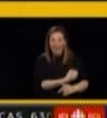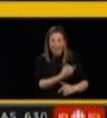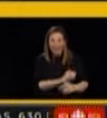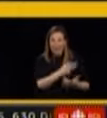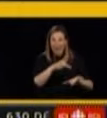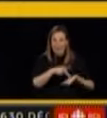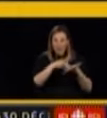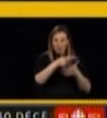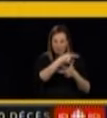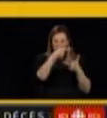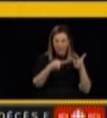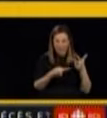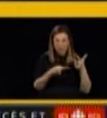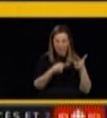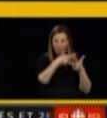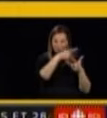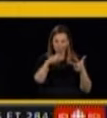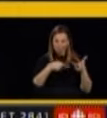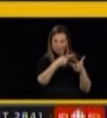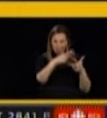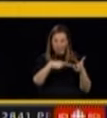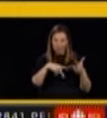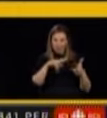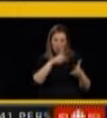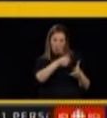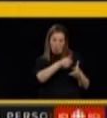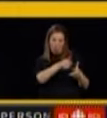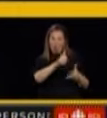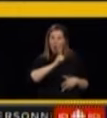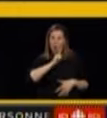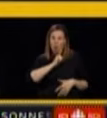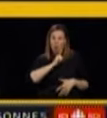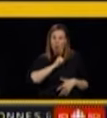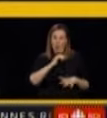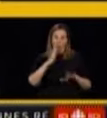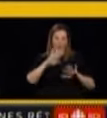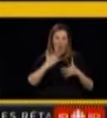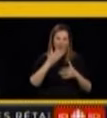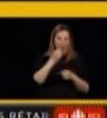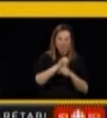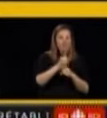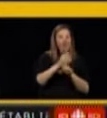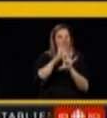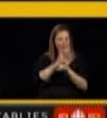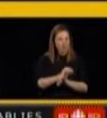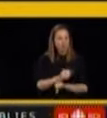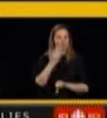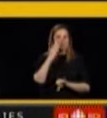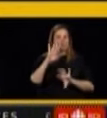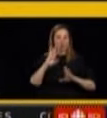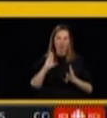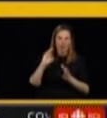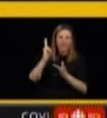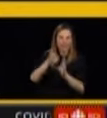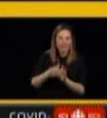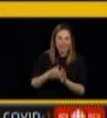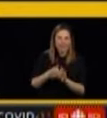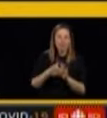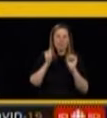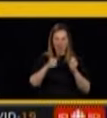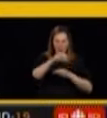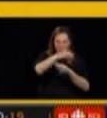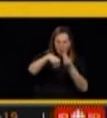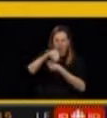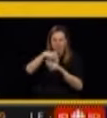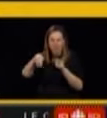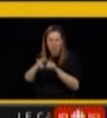aux bénéficiaires, ce sont des gens qui sont très autonomes et qui sont capables vraiment de mettre la main à la pâte et d'organiser en